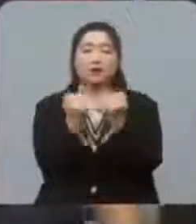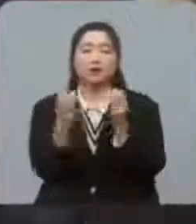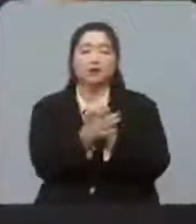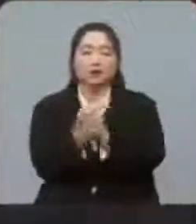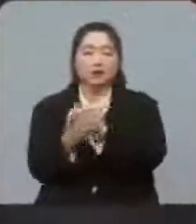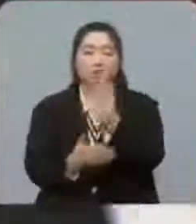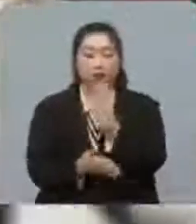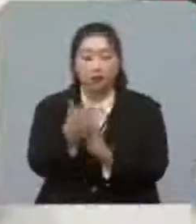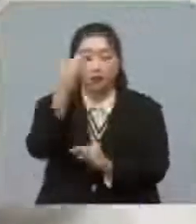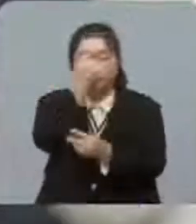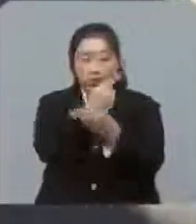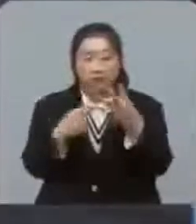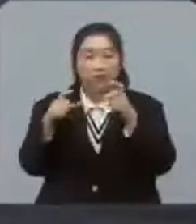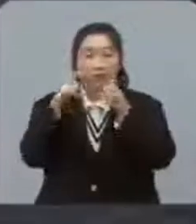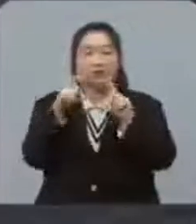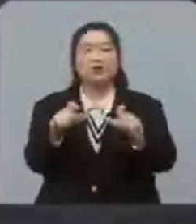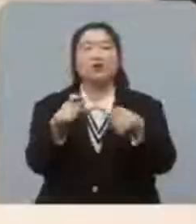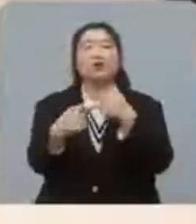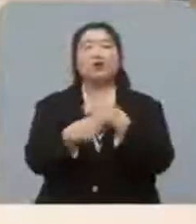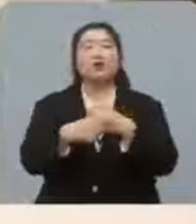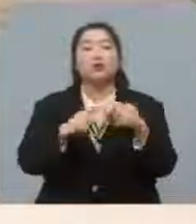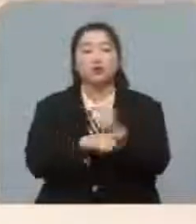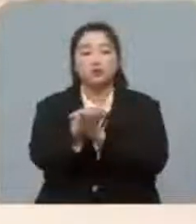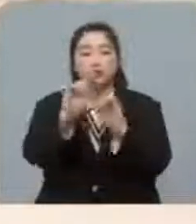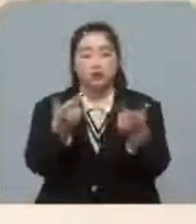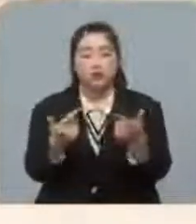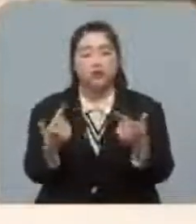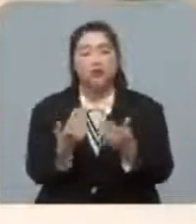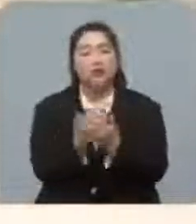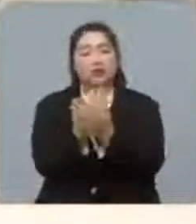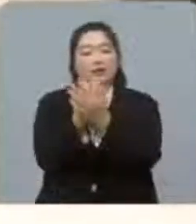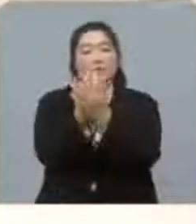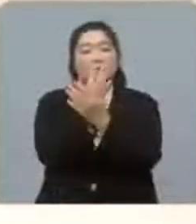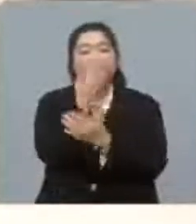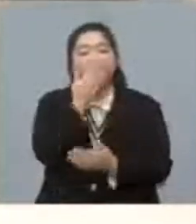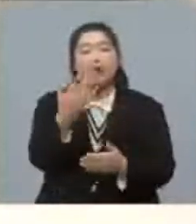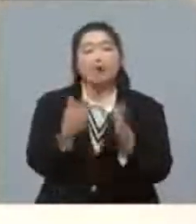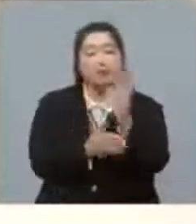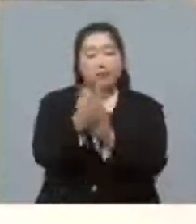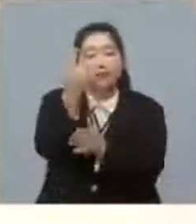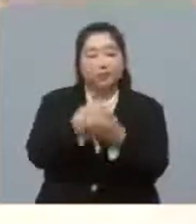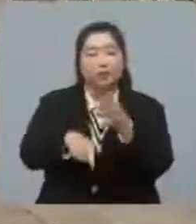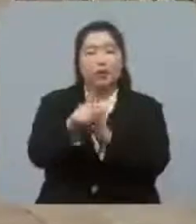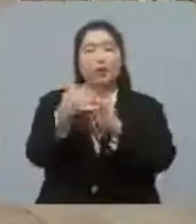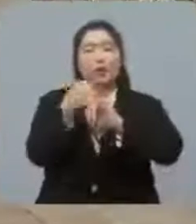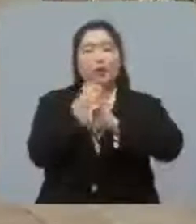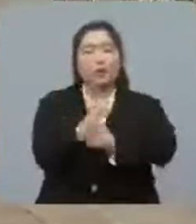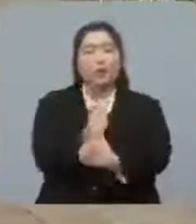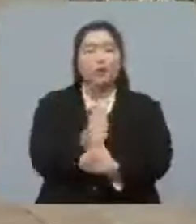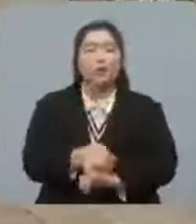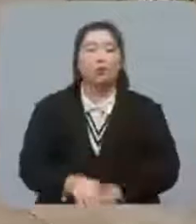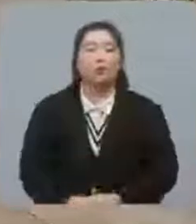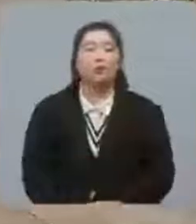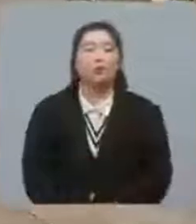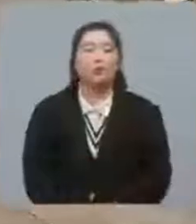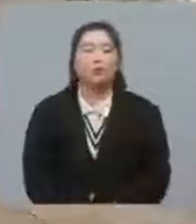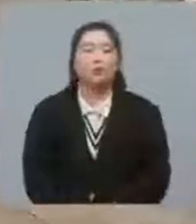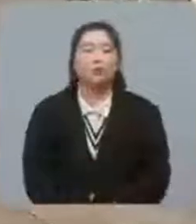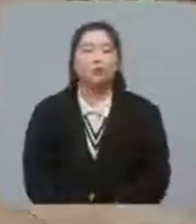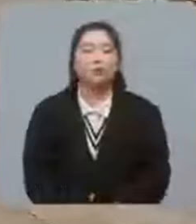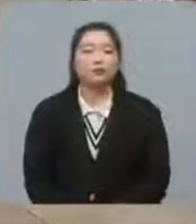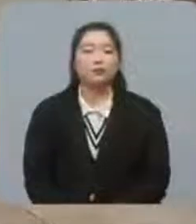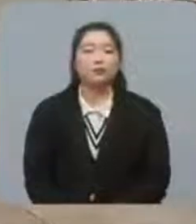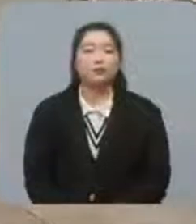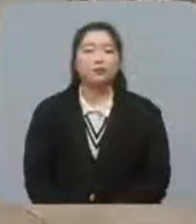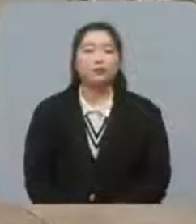단순히 청주시의 선언적 의미가 아닌 지속 성장이 가능한 도시를 위한 필수 조건이 되고 있습니다 KBS